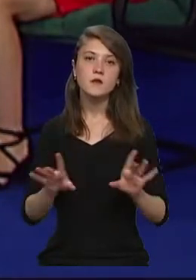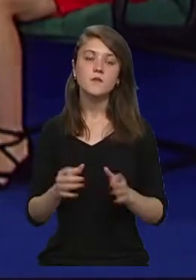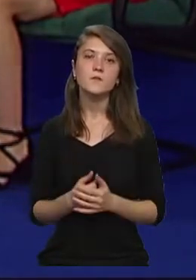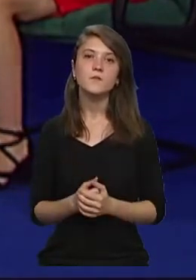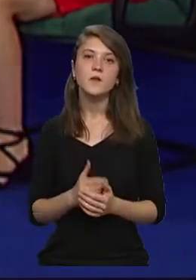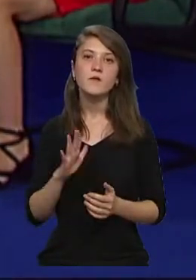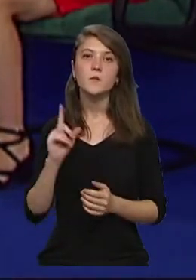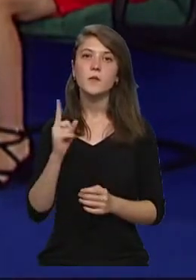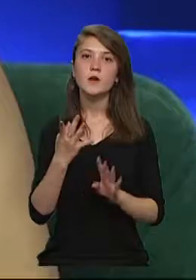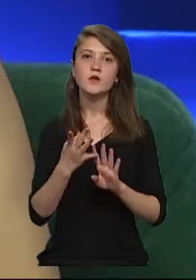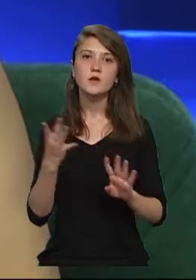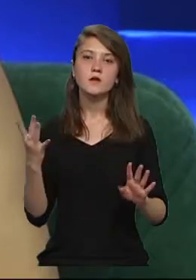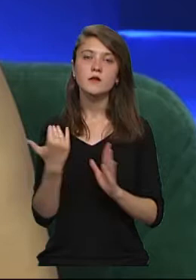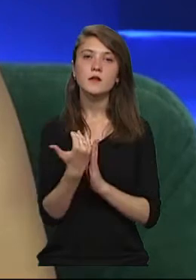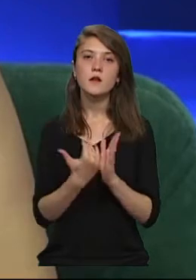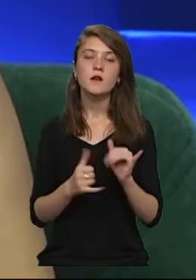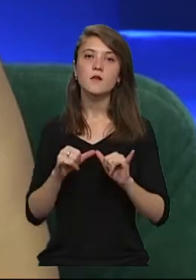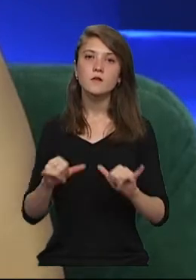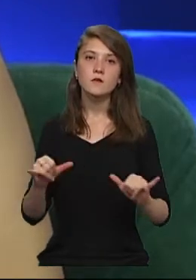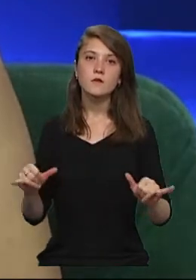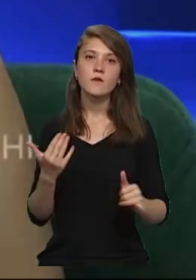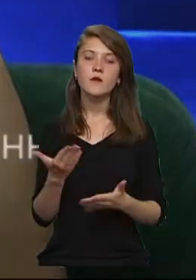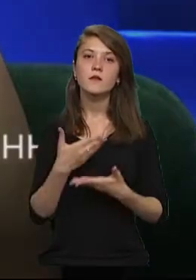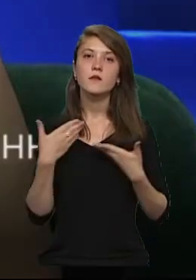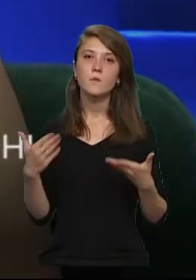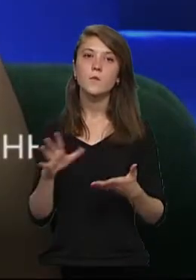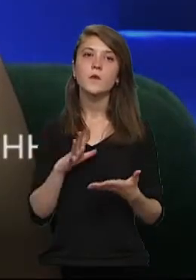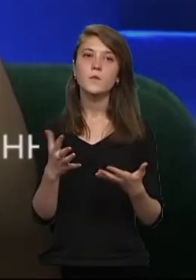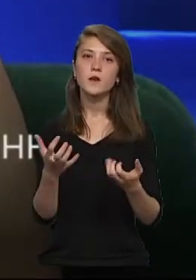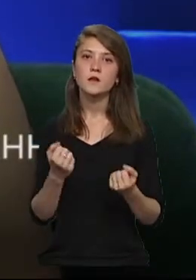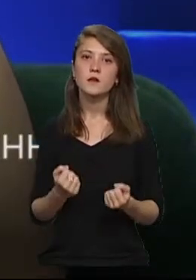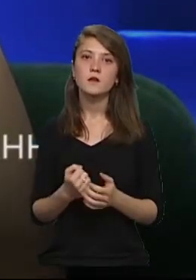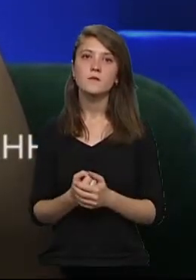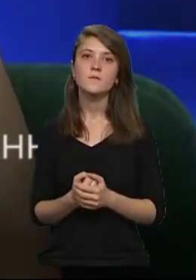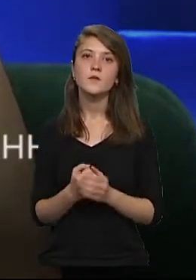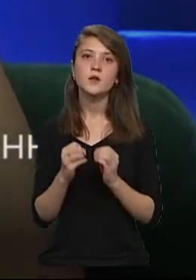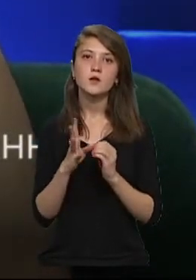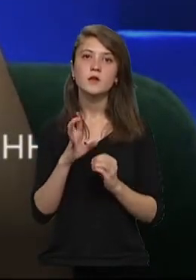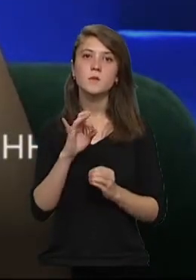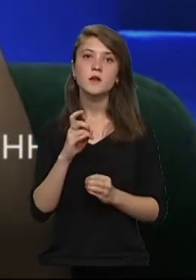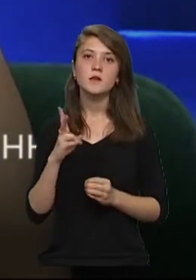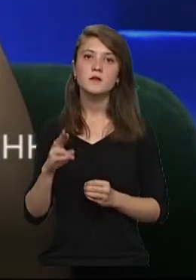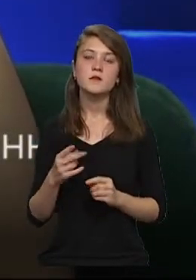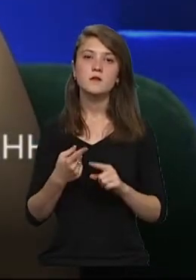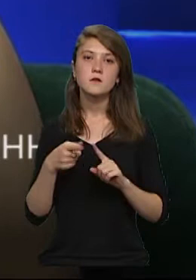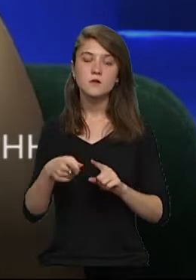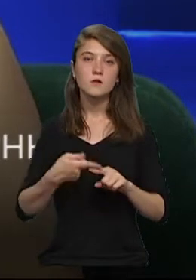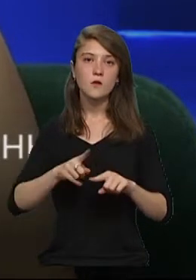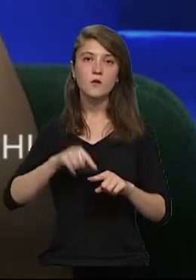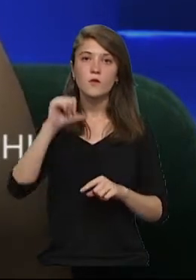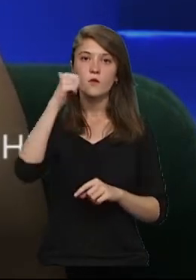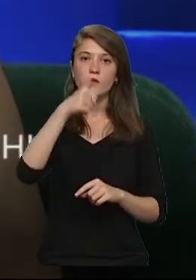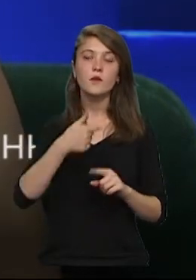в першу чергу стратегія розвитку, вона нами була прийнята 14 березня, поточного року нами за